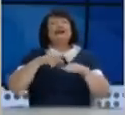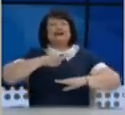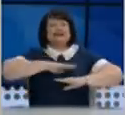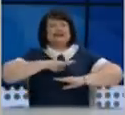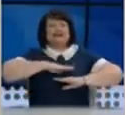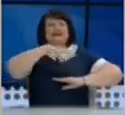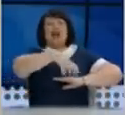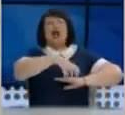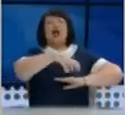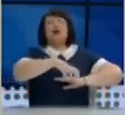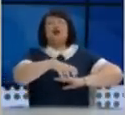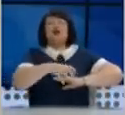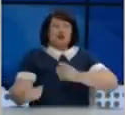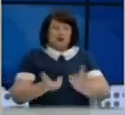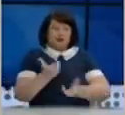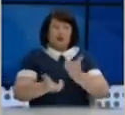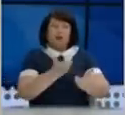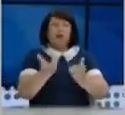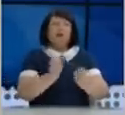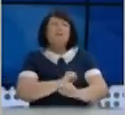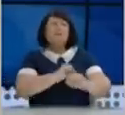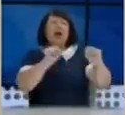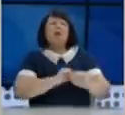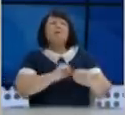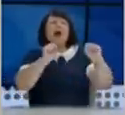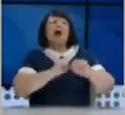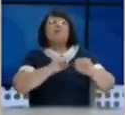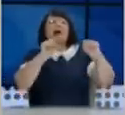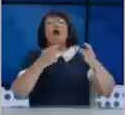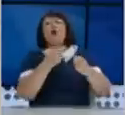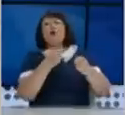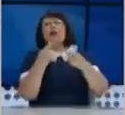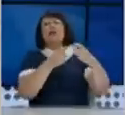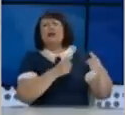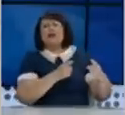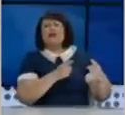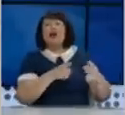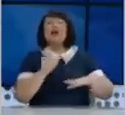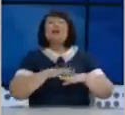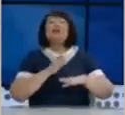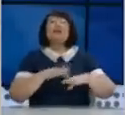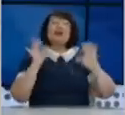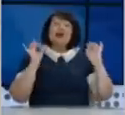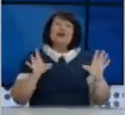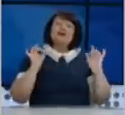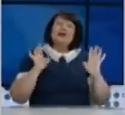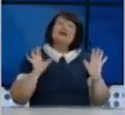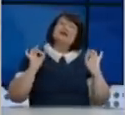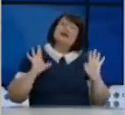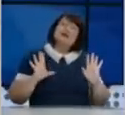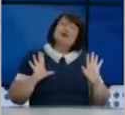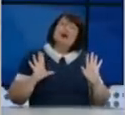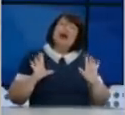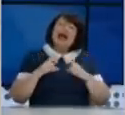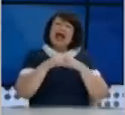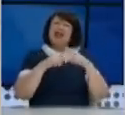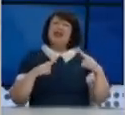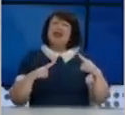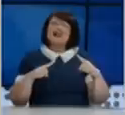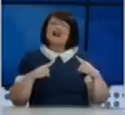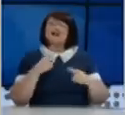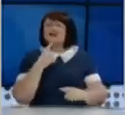στη Νέα Αγχίαλο, προκαλώντας εκρήξεις πυρομαχικών. Δεν φταίει κανείς για όλα αυτά. Ο κύριος Καρδαλιάς